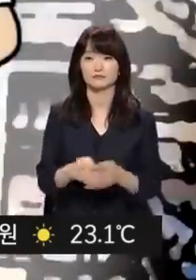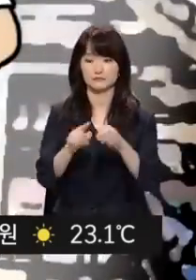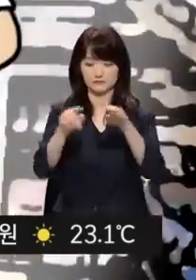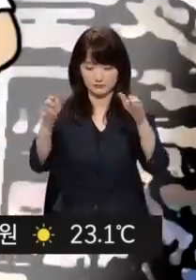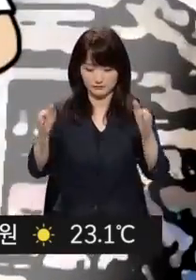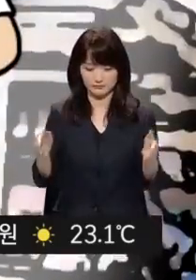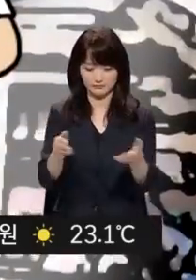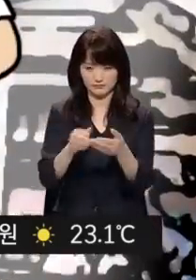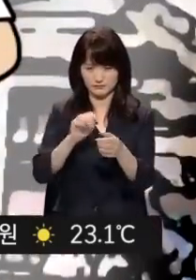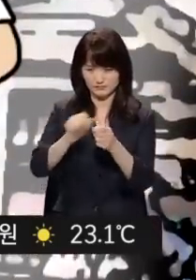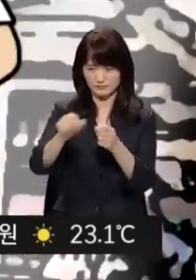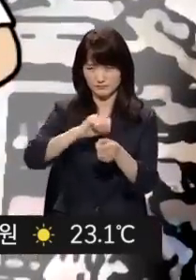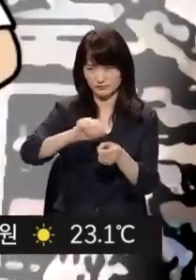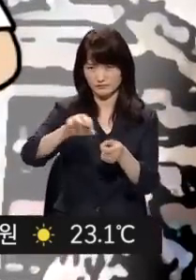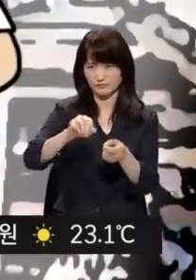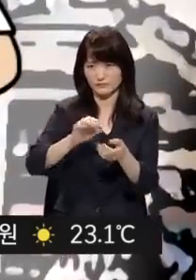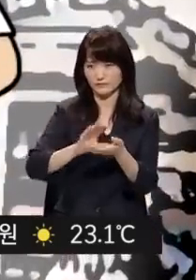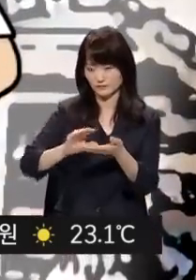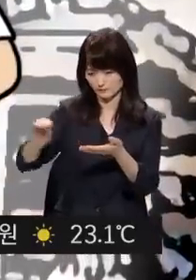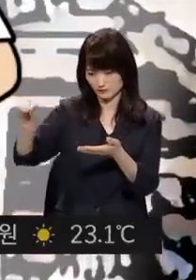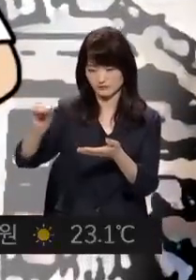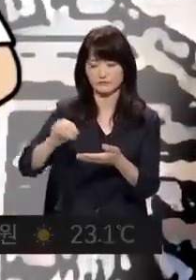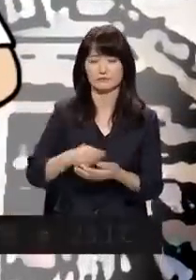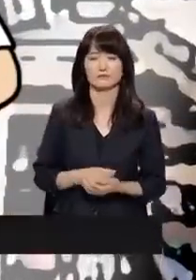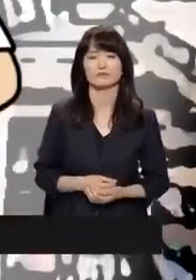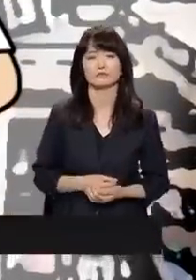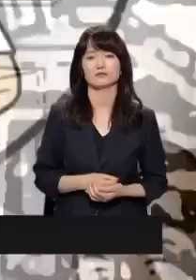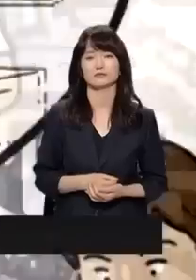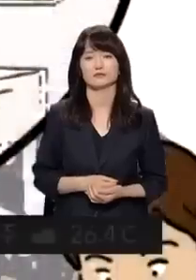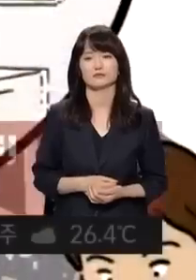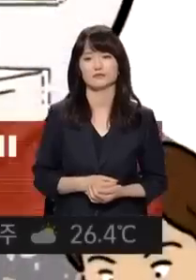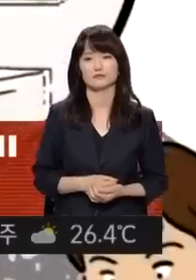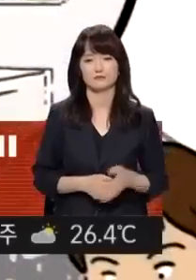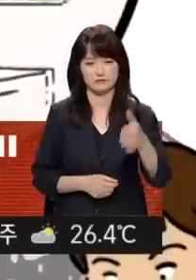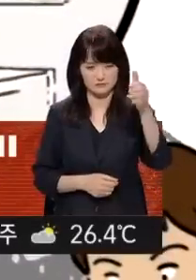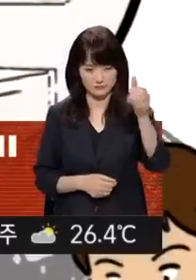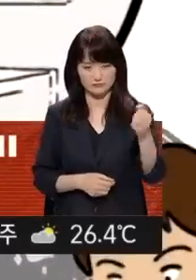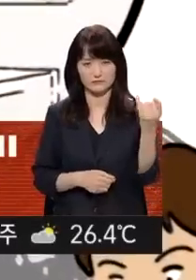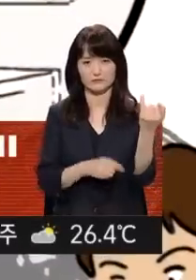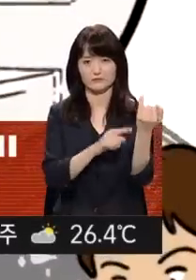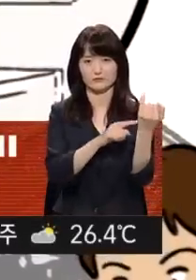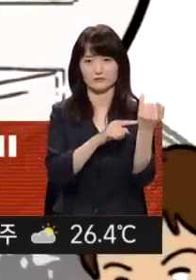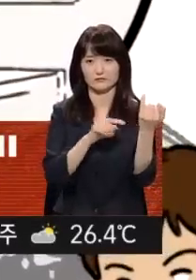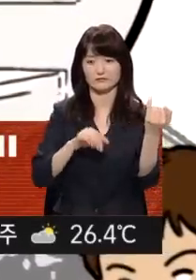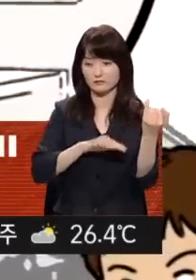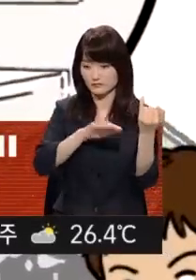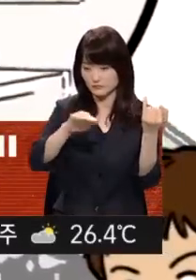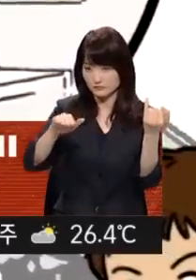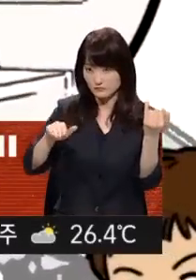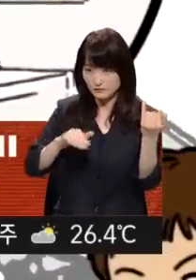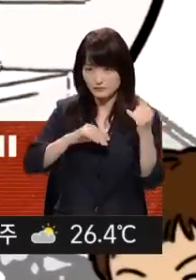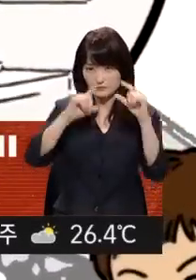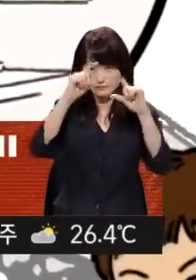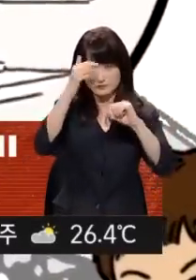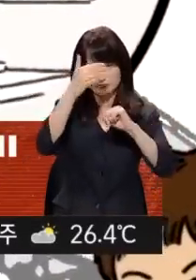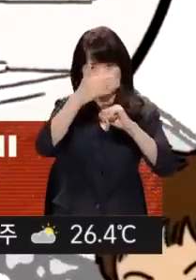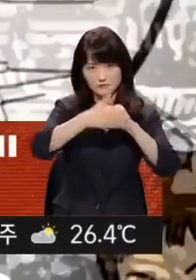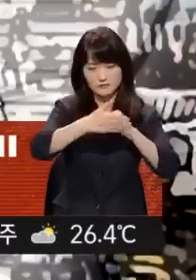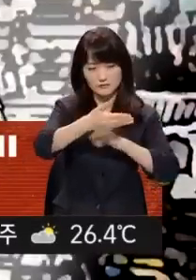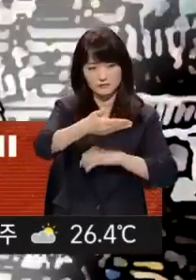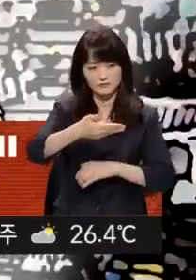매장 밖으로 나가버렸다는 것이 점주 주장입니다 자 점주분께서 저희한테 제공해 주신 그 사진 좀